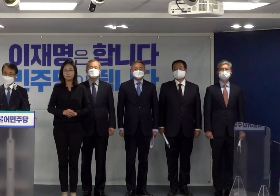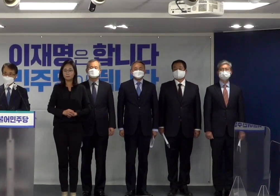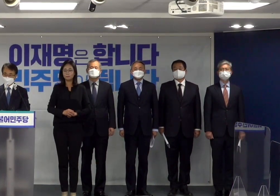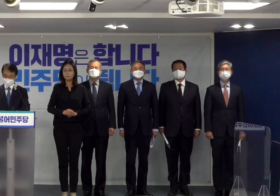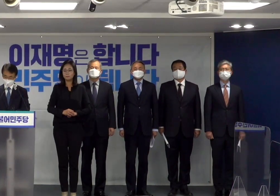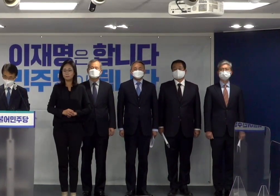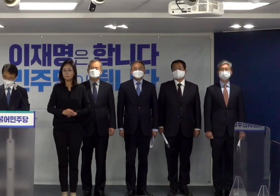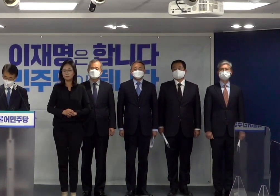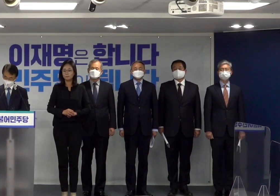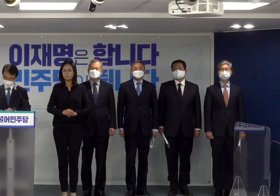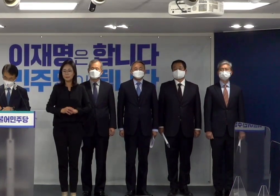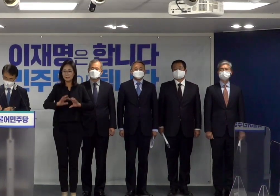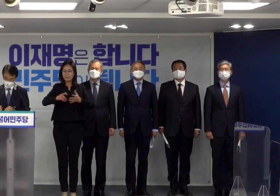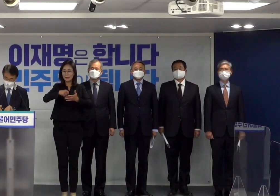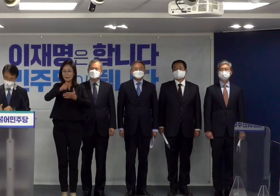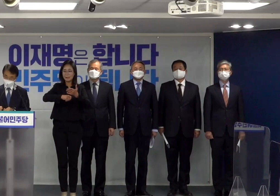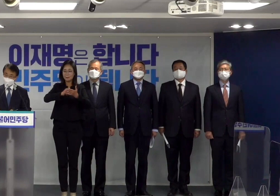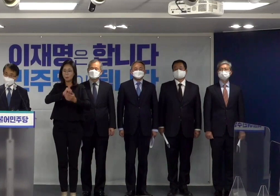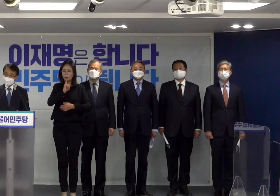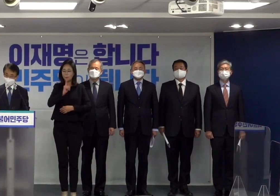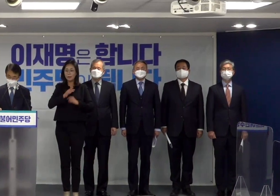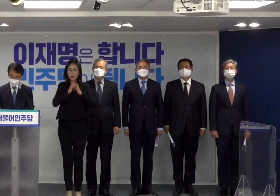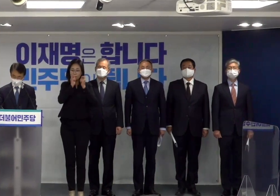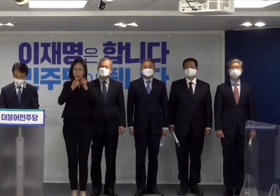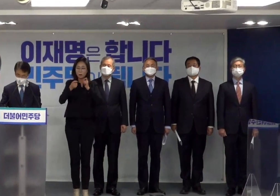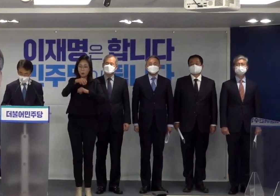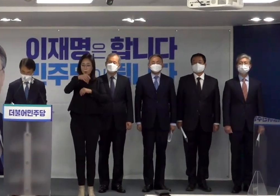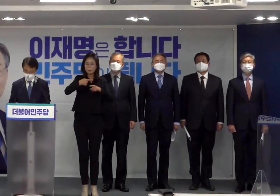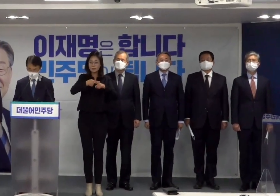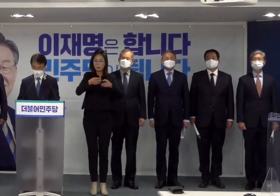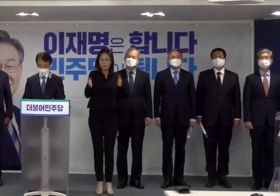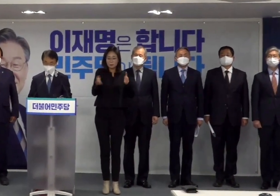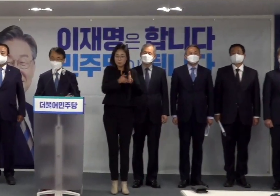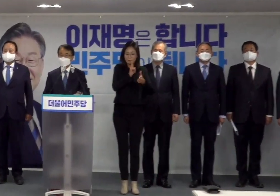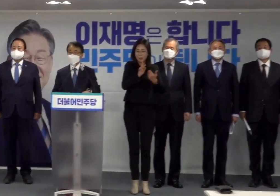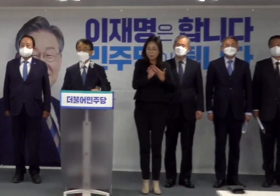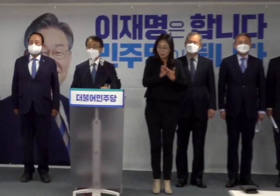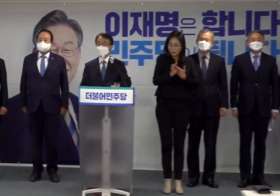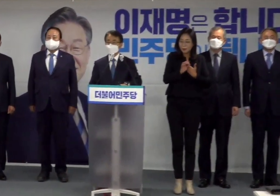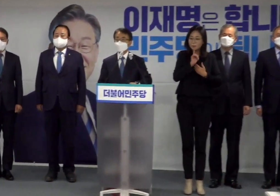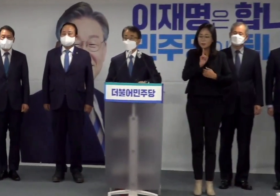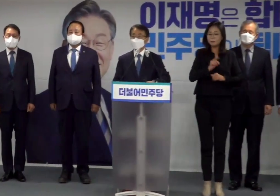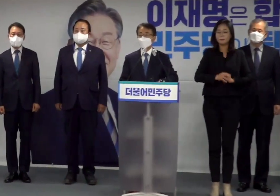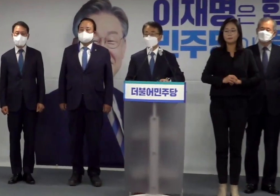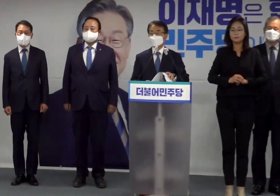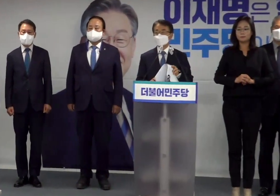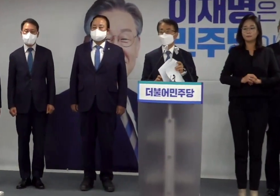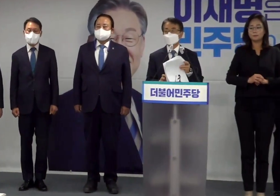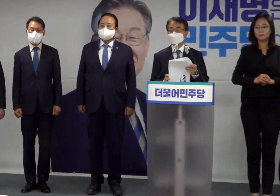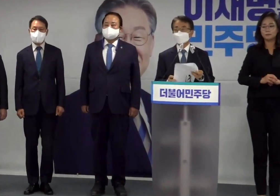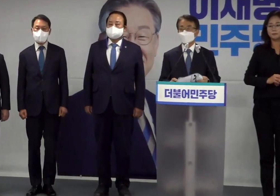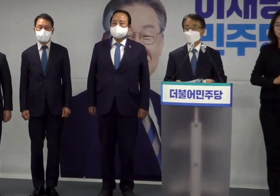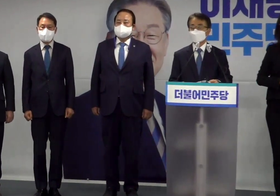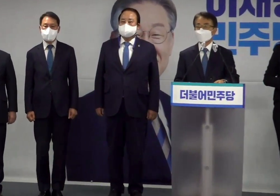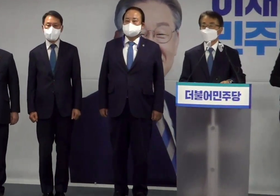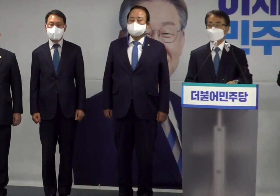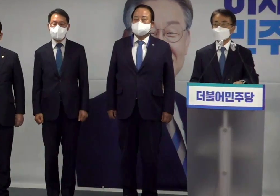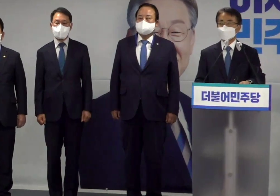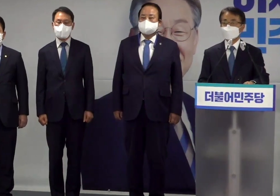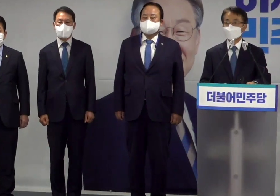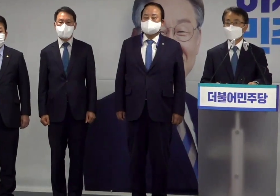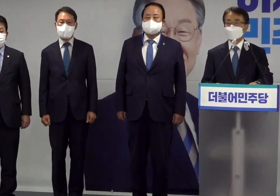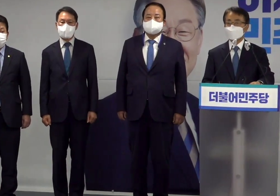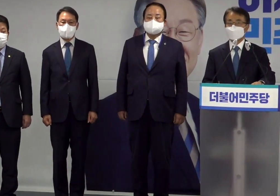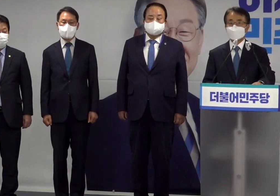네, 세계일보 김민영 기자입니다. 네. 민간인 통제 구역을 절반으로 축소하시겠다고 말씀하셨습니다. 그 기간을 어느 정도로 좀